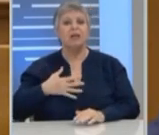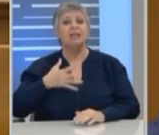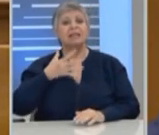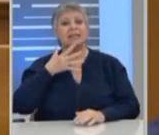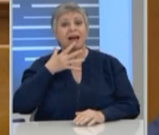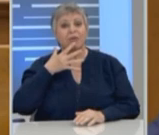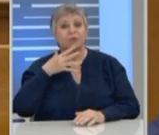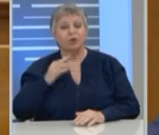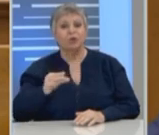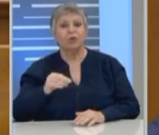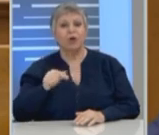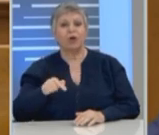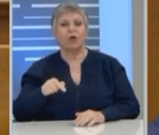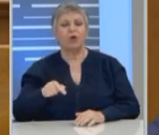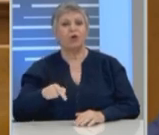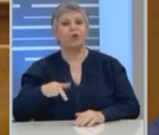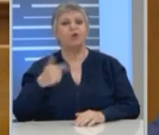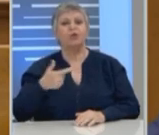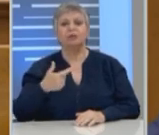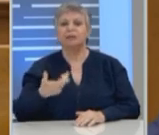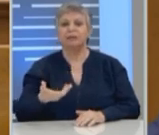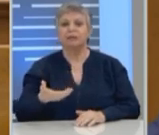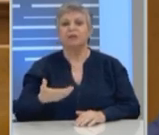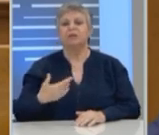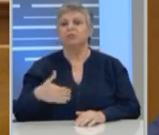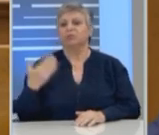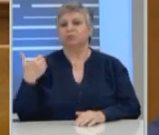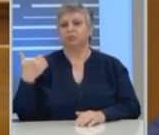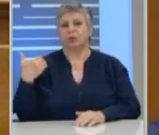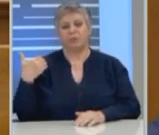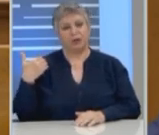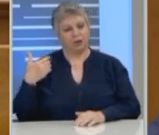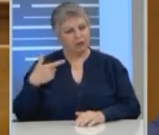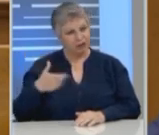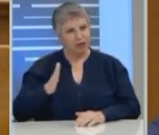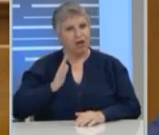ζητήσαμε την εντολή του ελληνικού λαού το Σεπτέμβριο του 2015 ξανά,